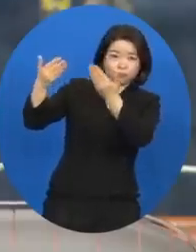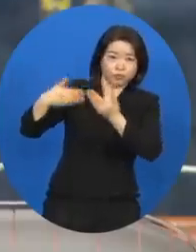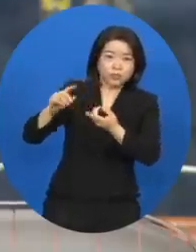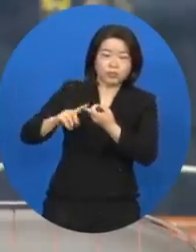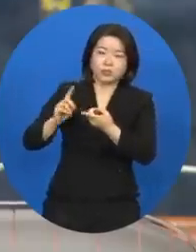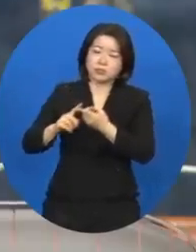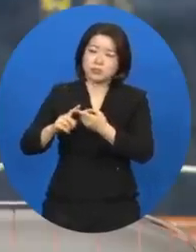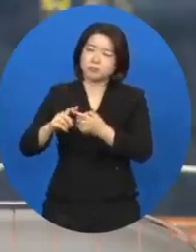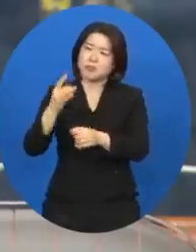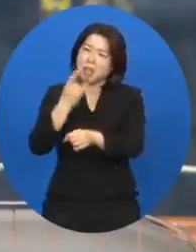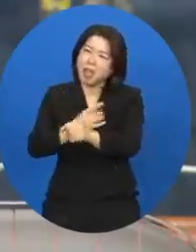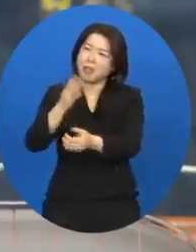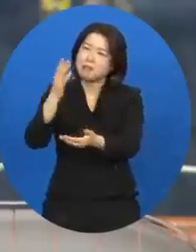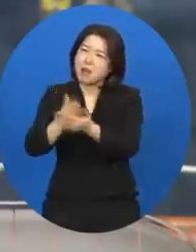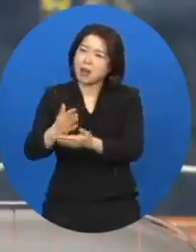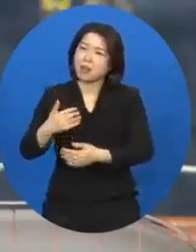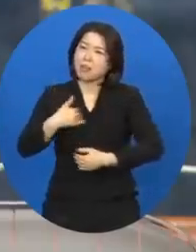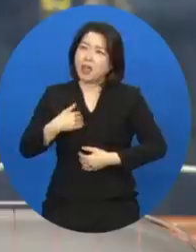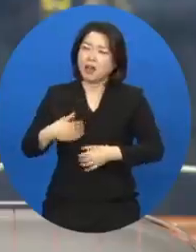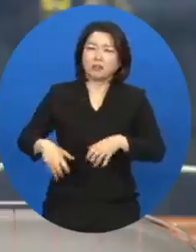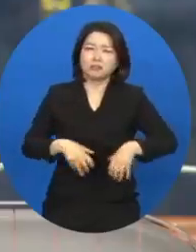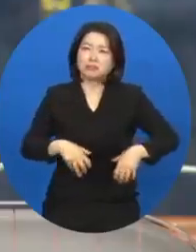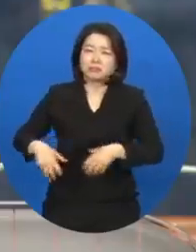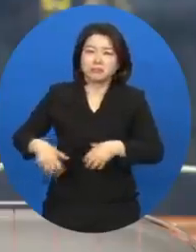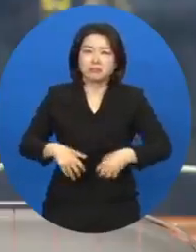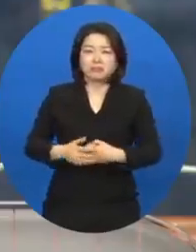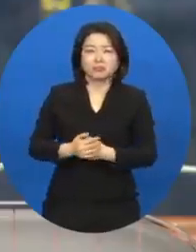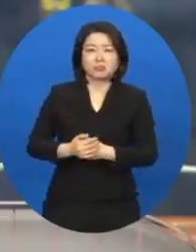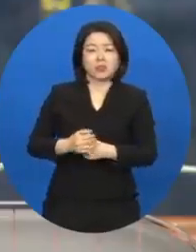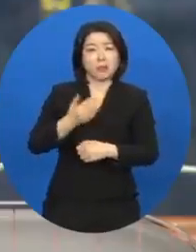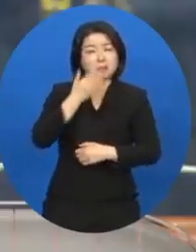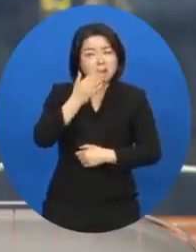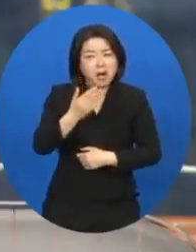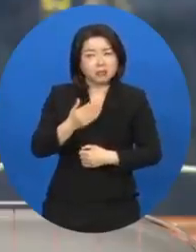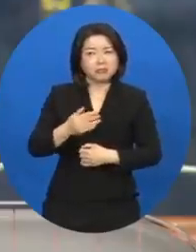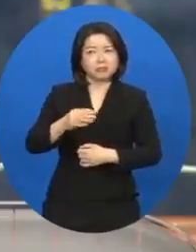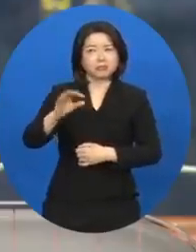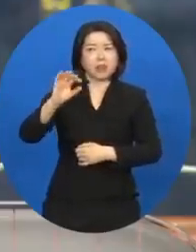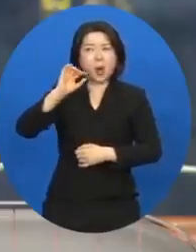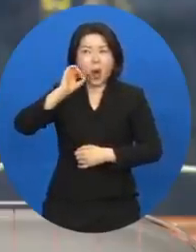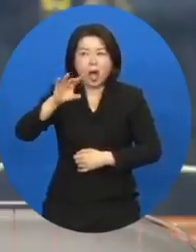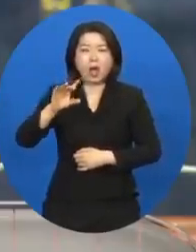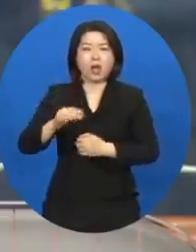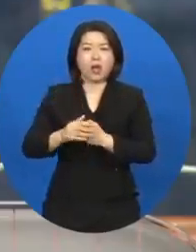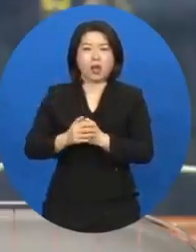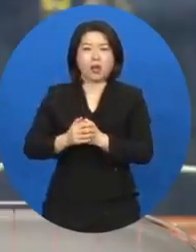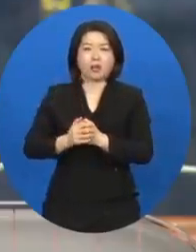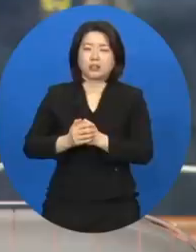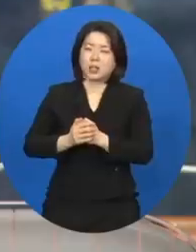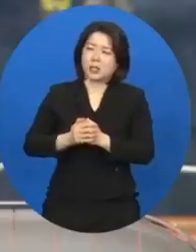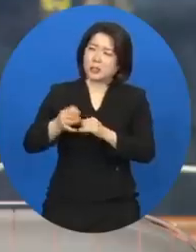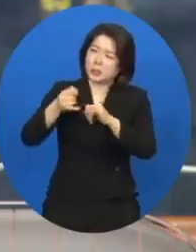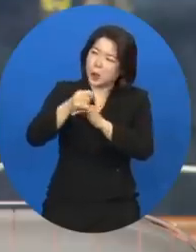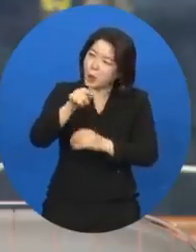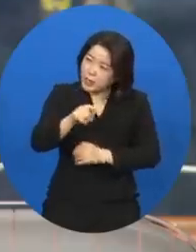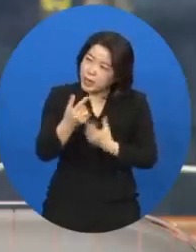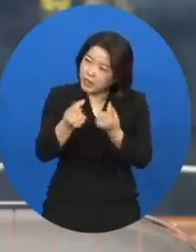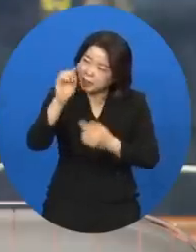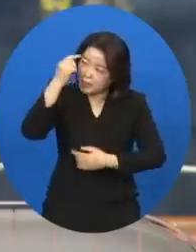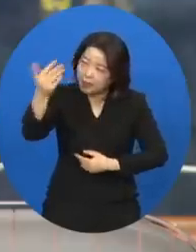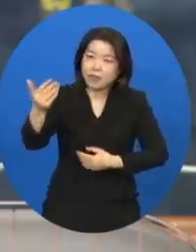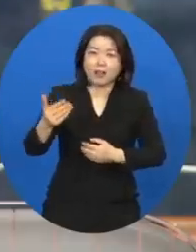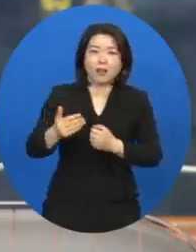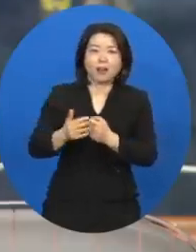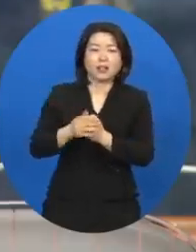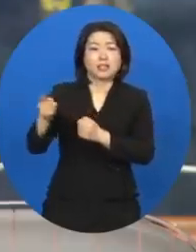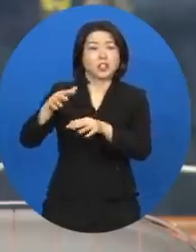한다 못한다, 할 수 있다 할 수 없다, 꼭 이렇게 해야 되냐,